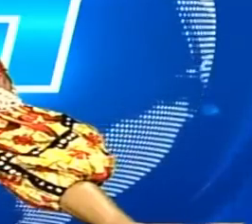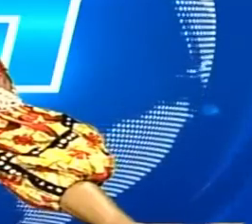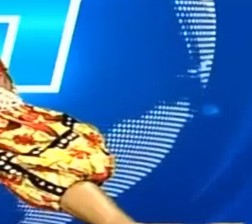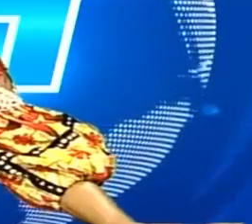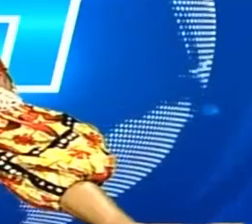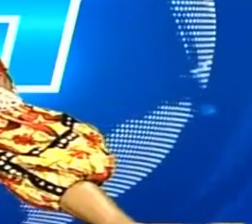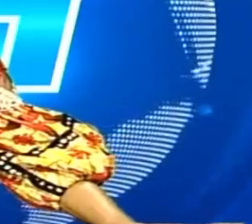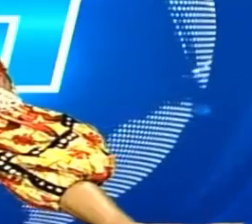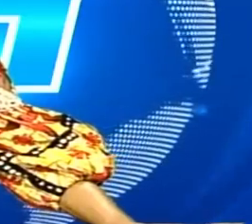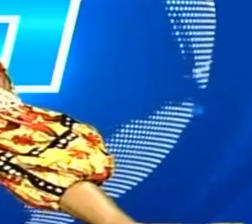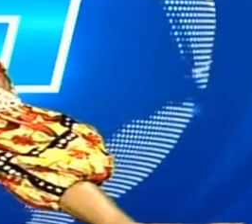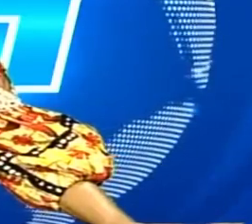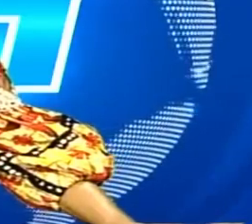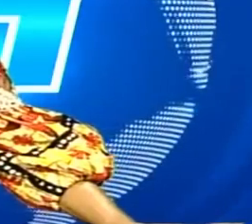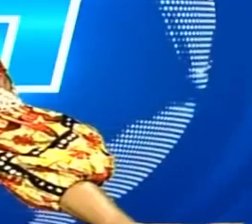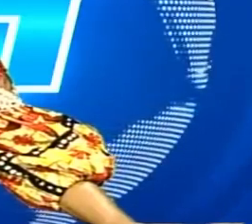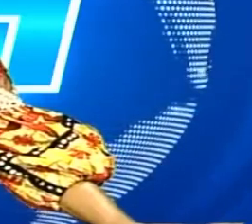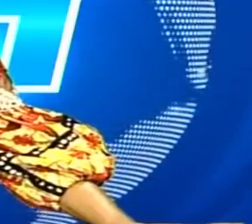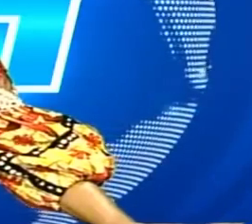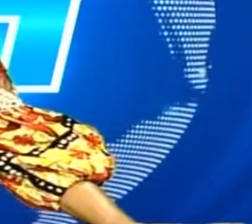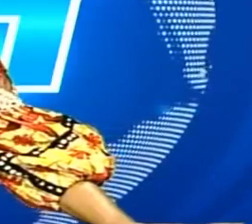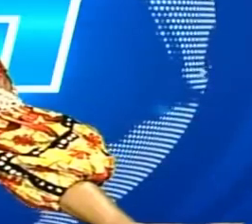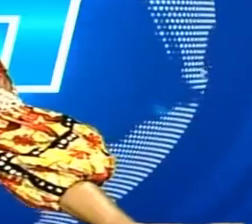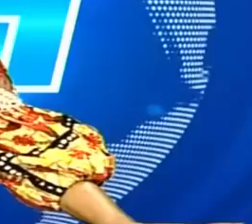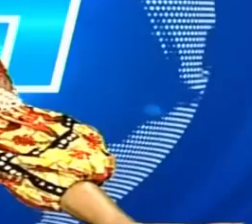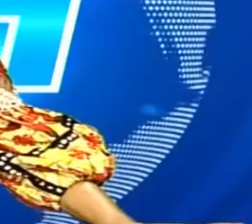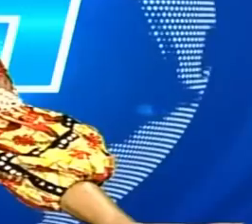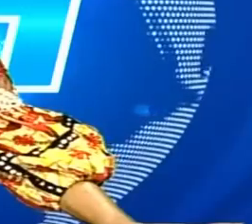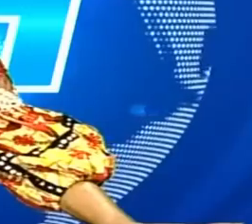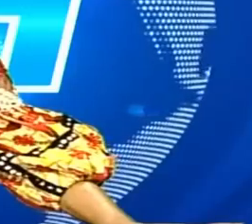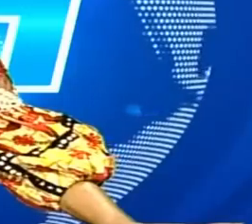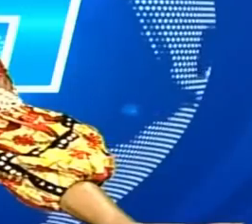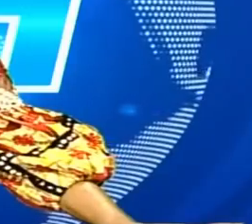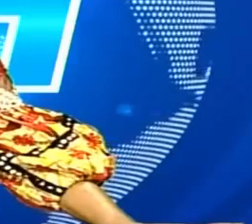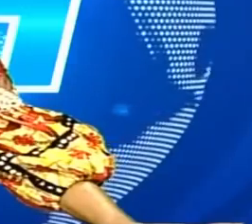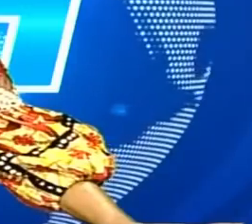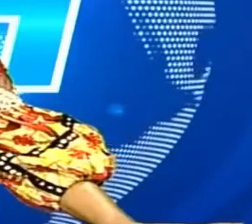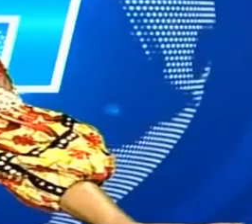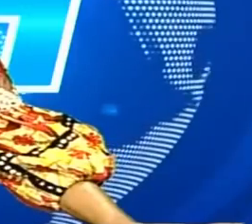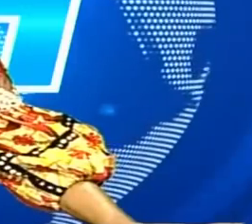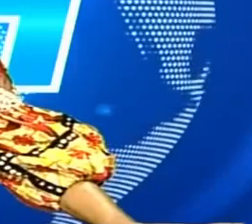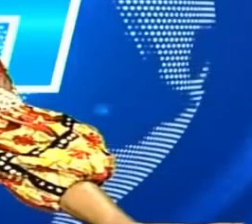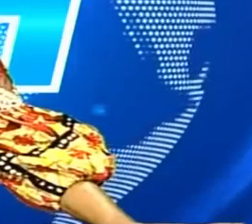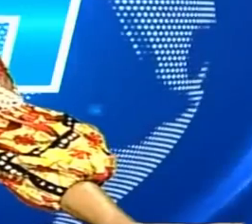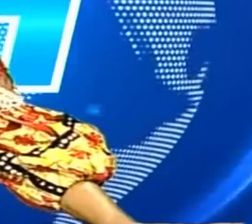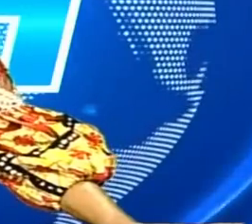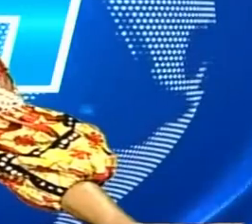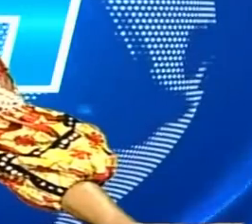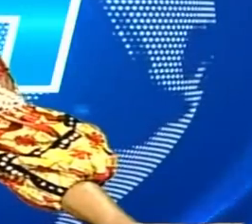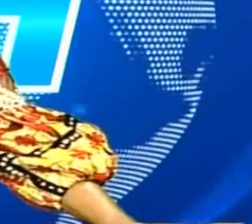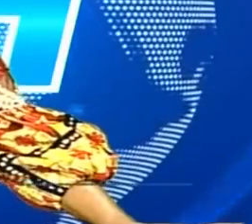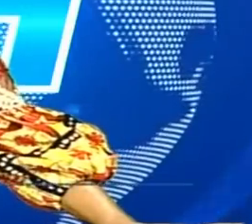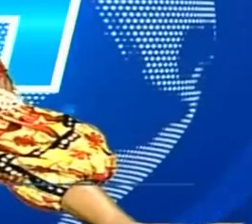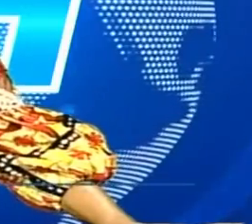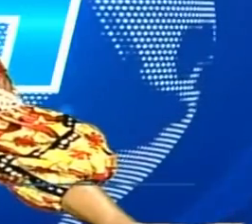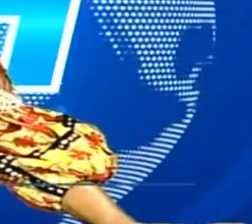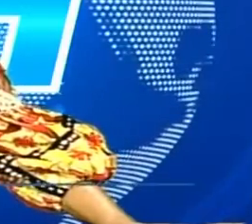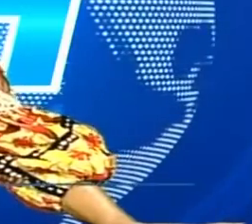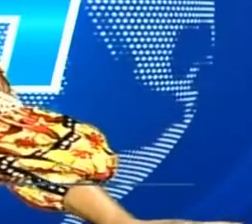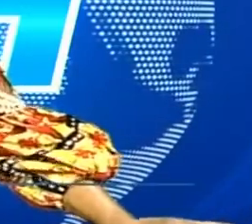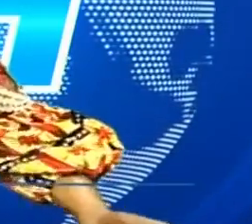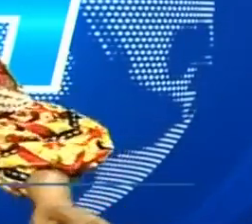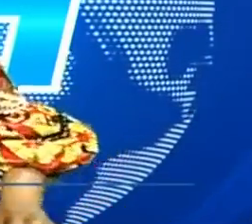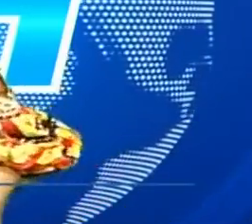élue à la 39e session de cette organisation. Les travaux se sont tenus à Kinshasa. C'est l'unique titre de